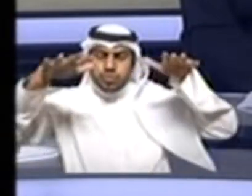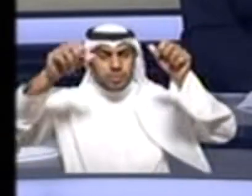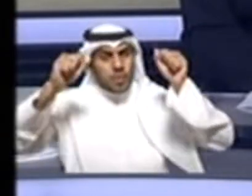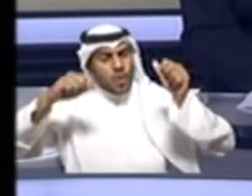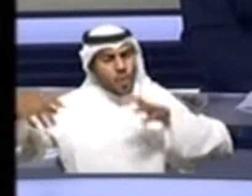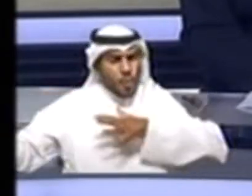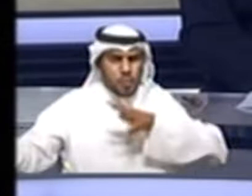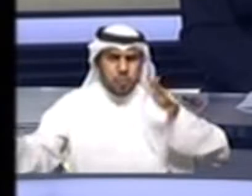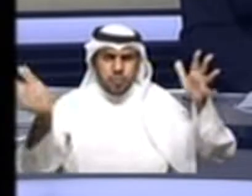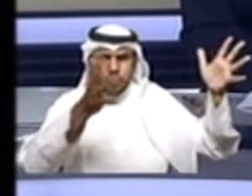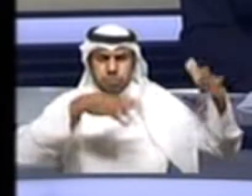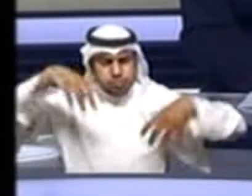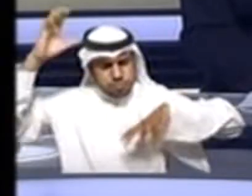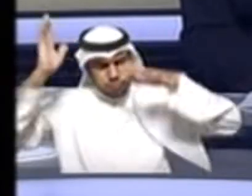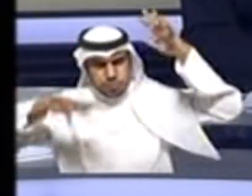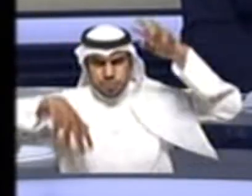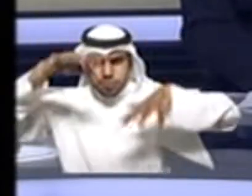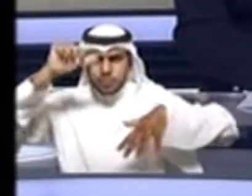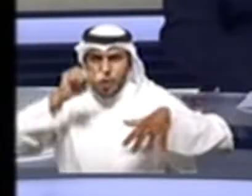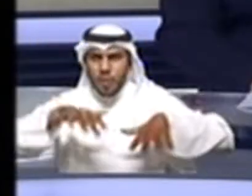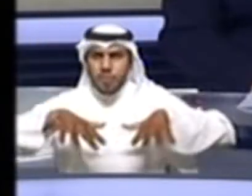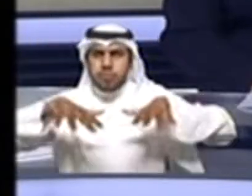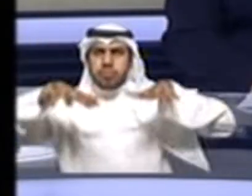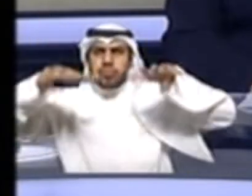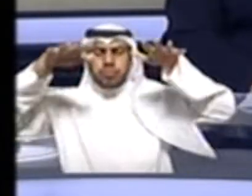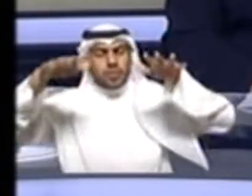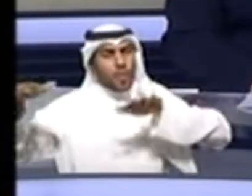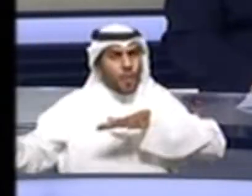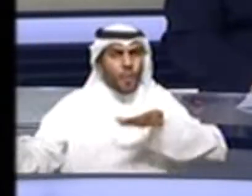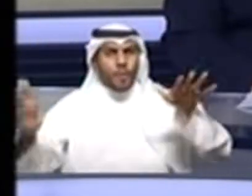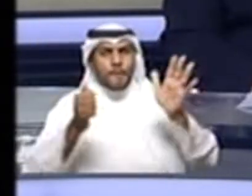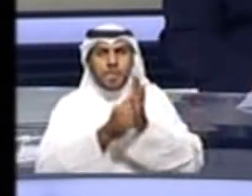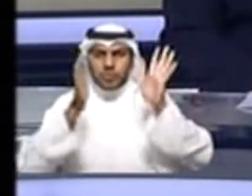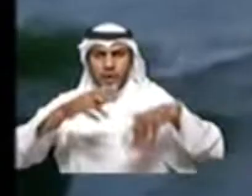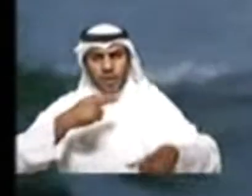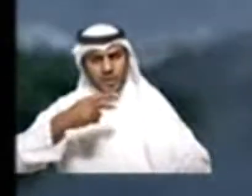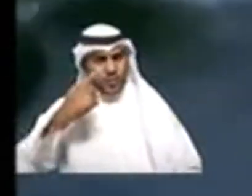عاصفة استوائية لا تزال قادرة على إحداث دمار هائل.